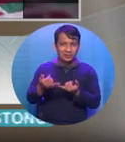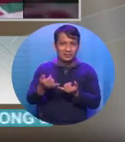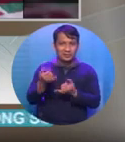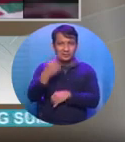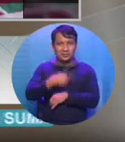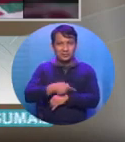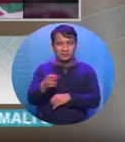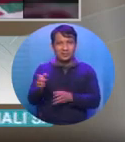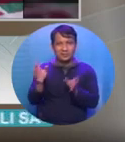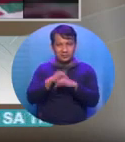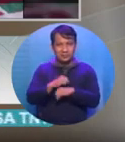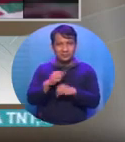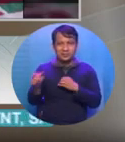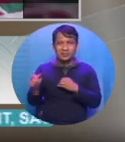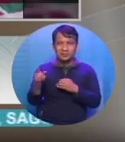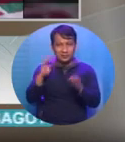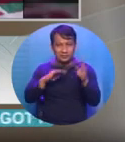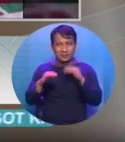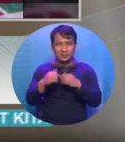ito para tapos ng problema.